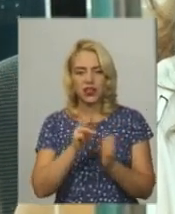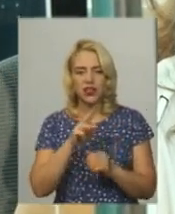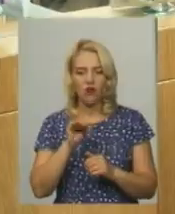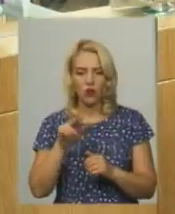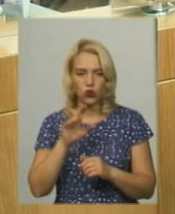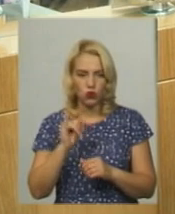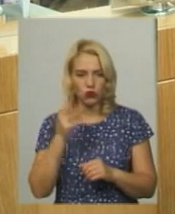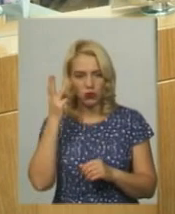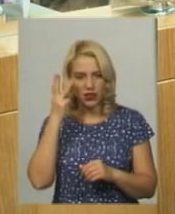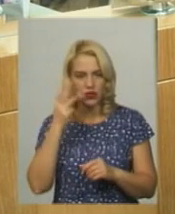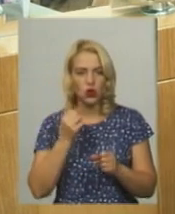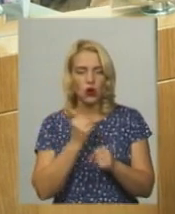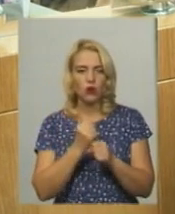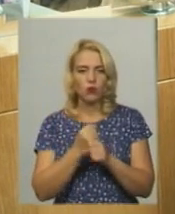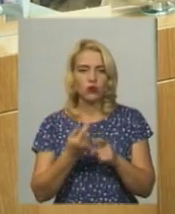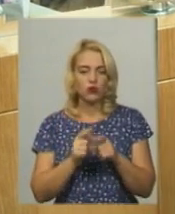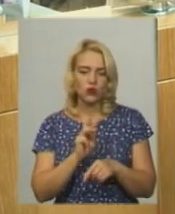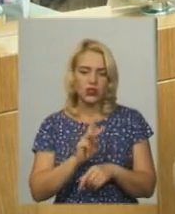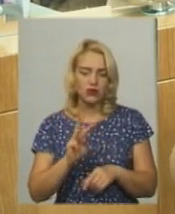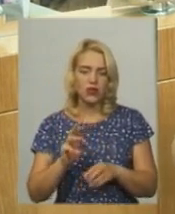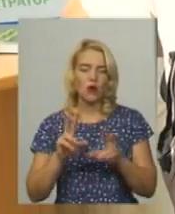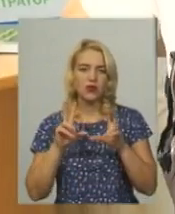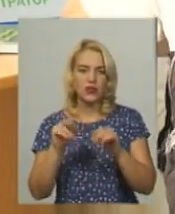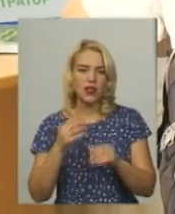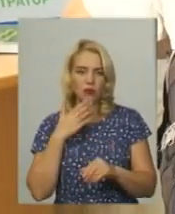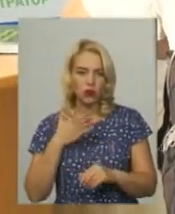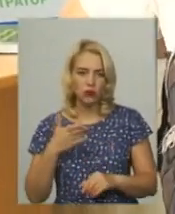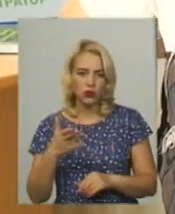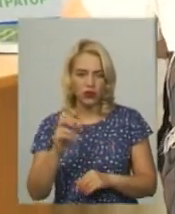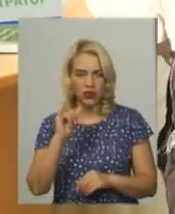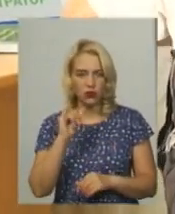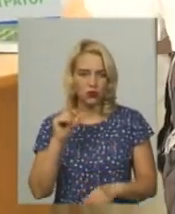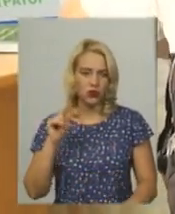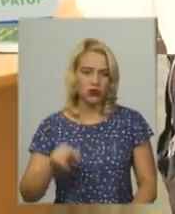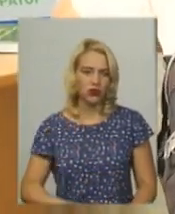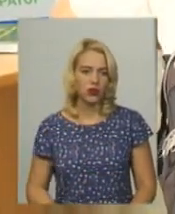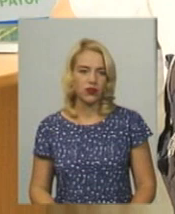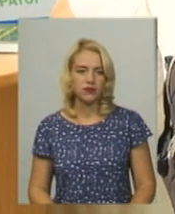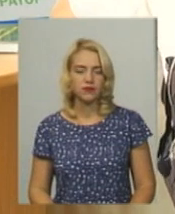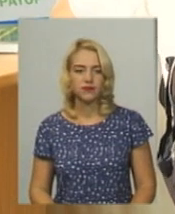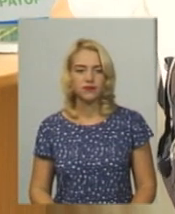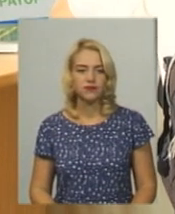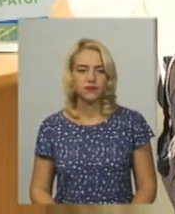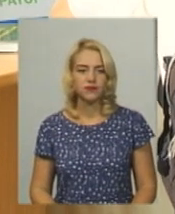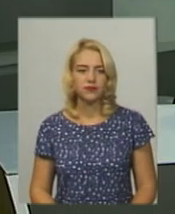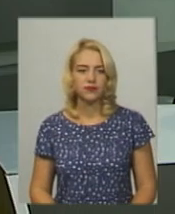раніше понеділка. Анастасія Збродова, Дем'ян Цегольник, Андрій Стасюк, Дмитро Давиденко. Новини на Суспільному.